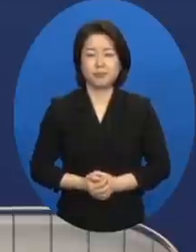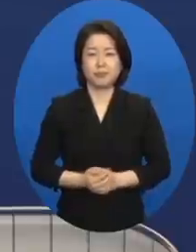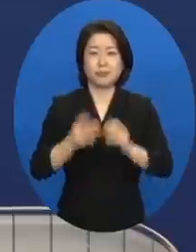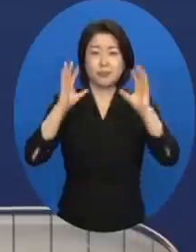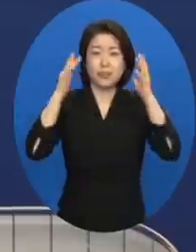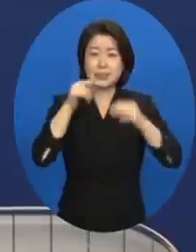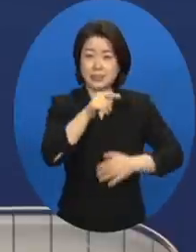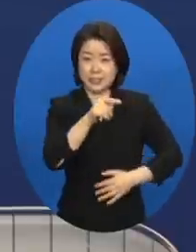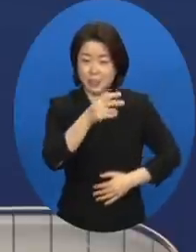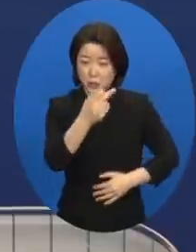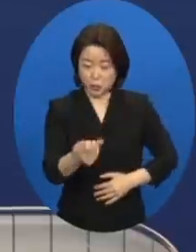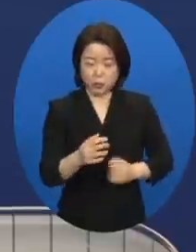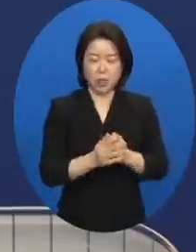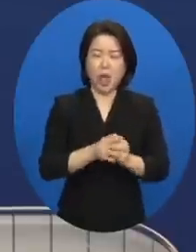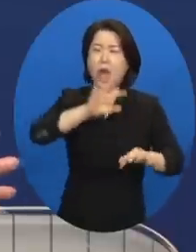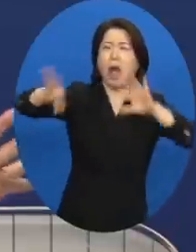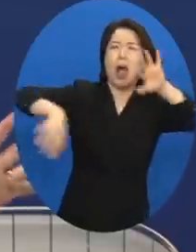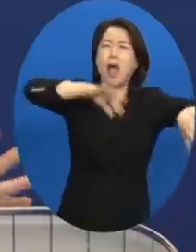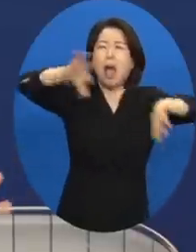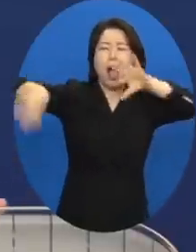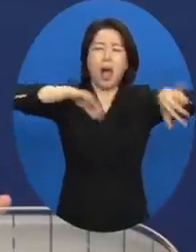허우적대는 아이를 보고